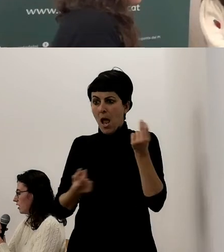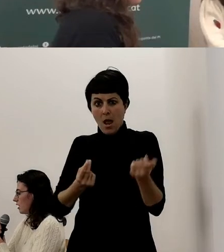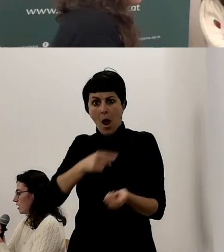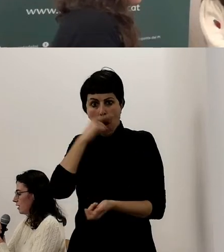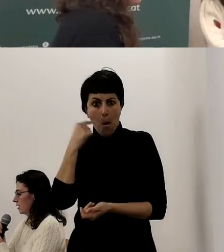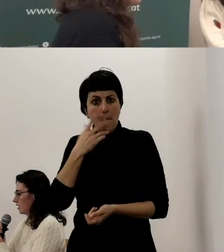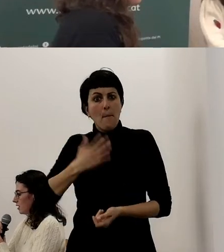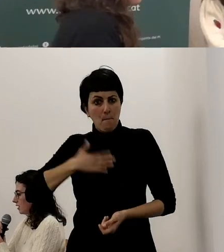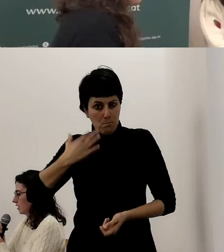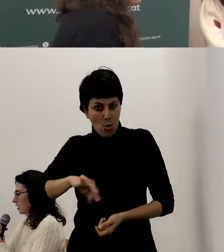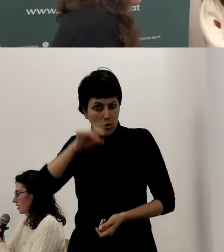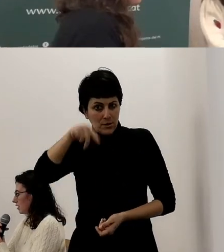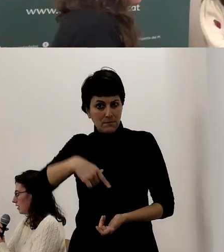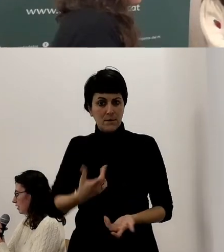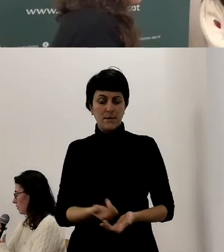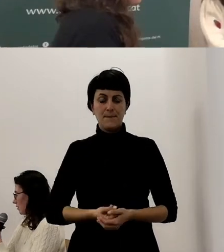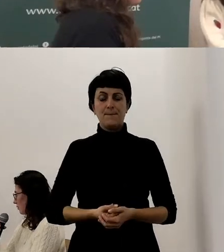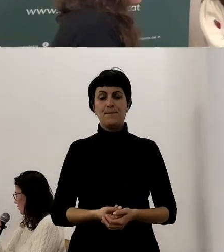homes, no?